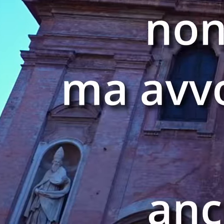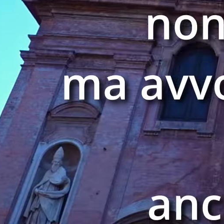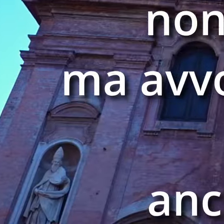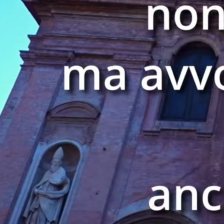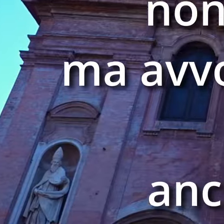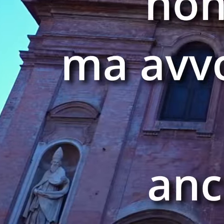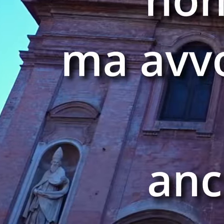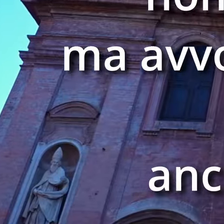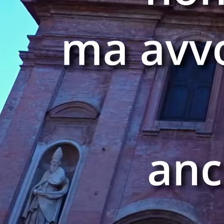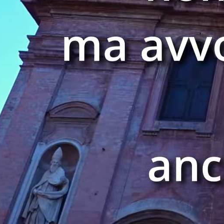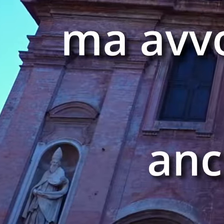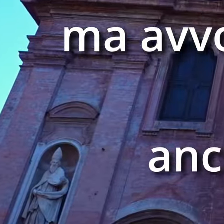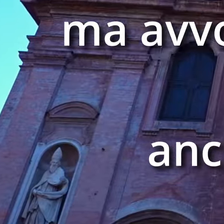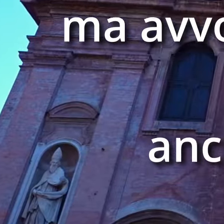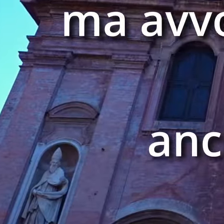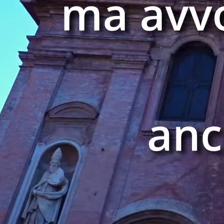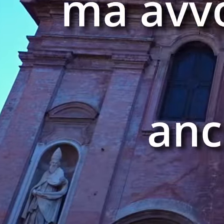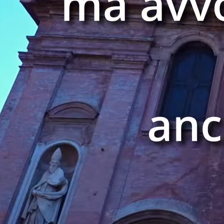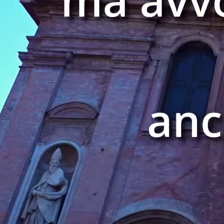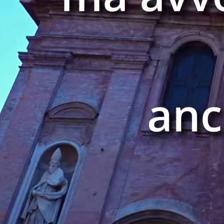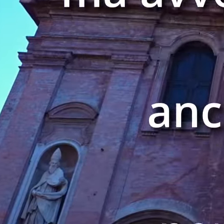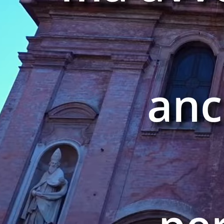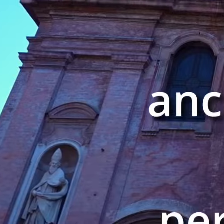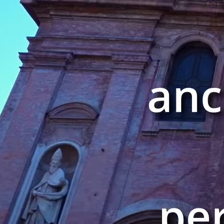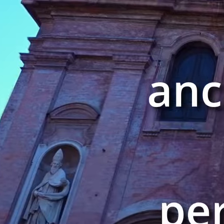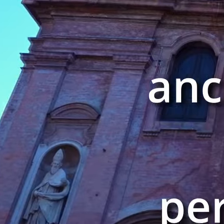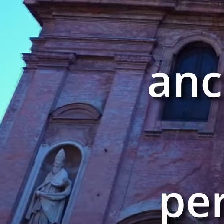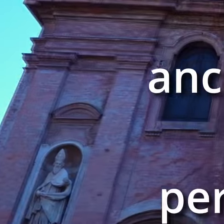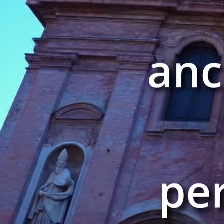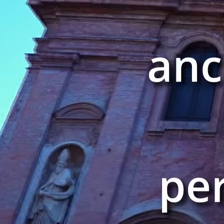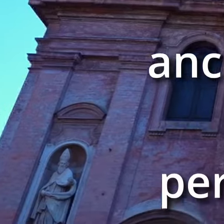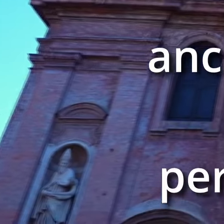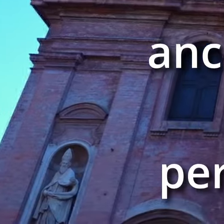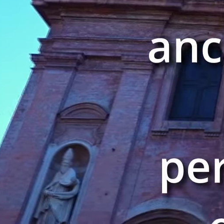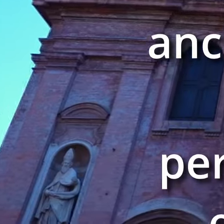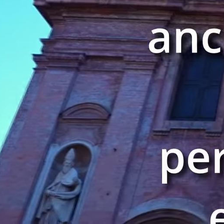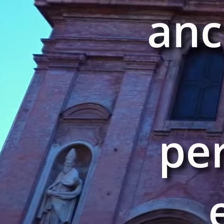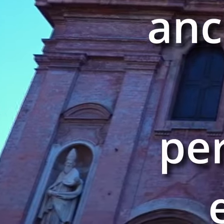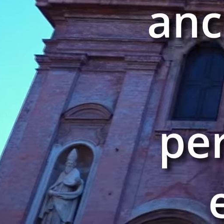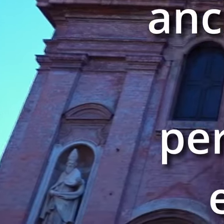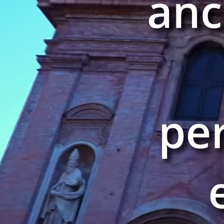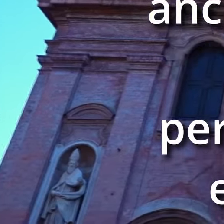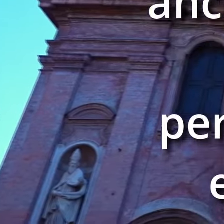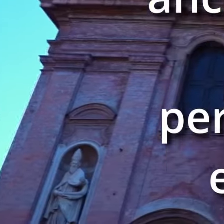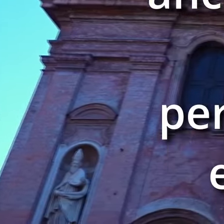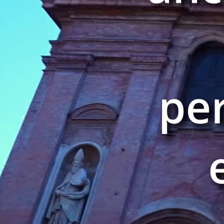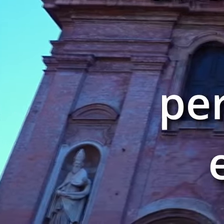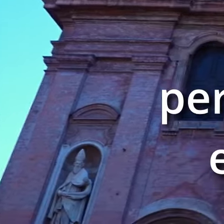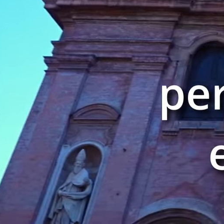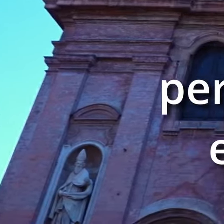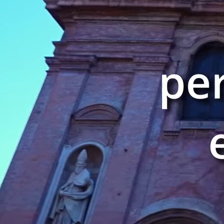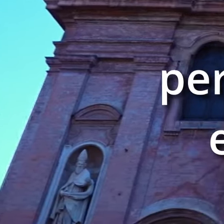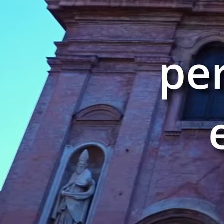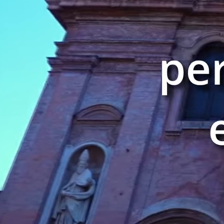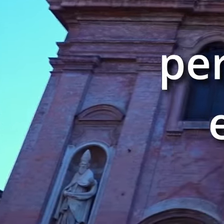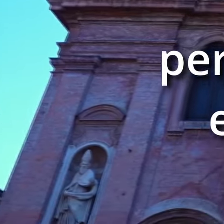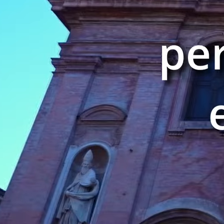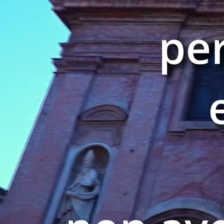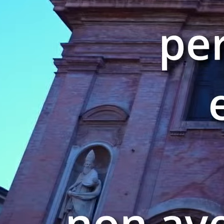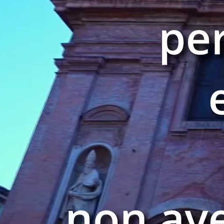non posato là con i teli ma avvolto in un luogo a parte allora entrò anche